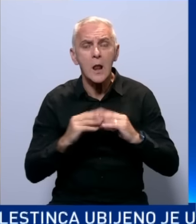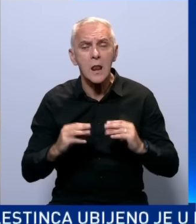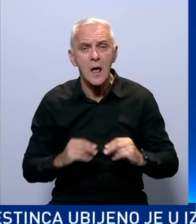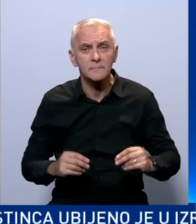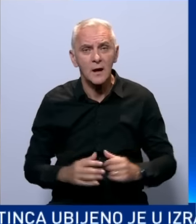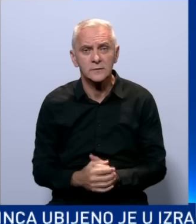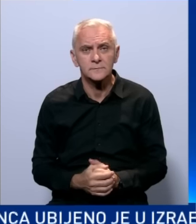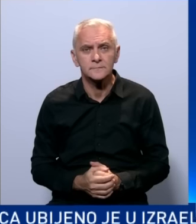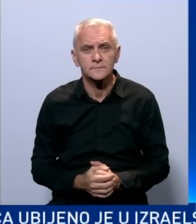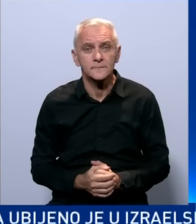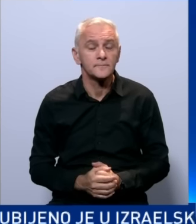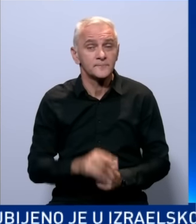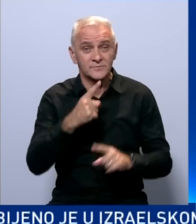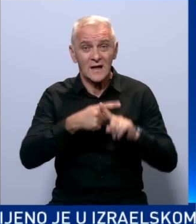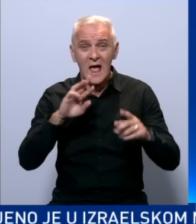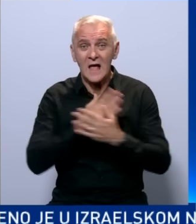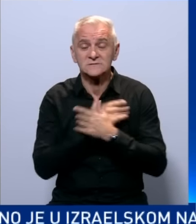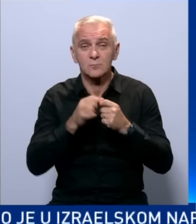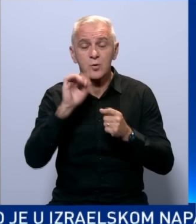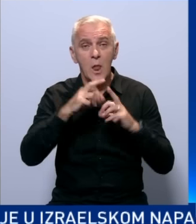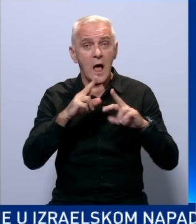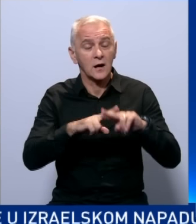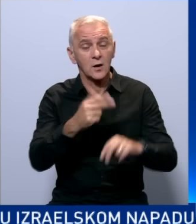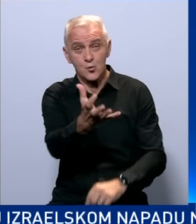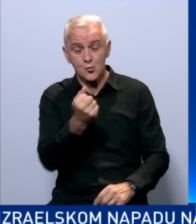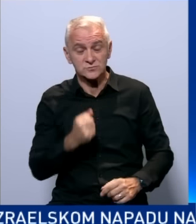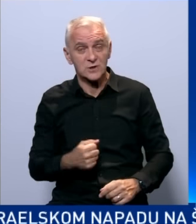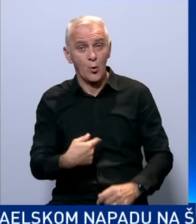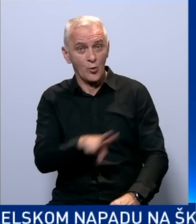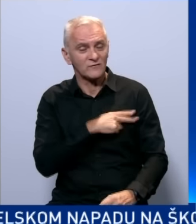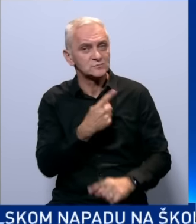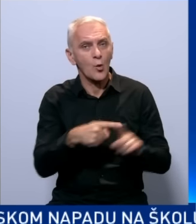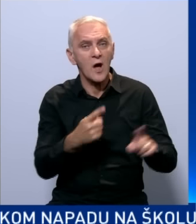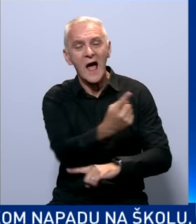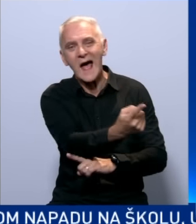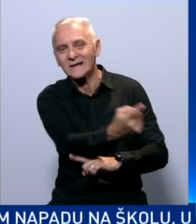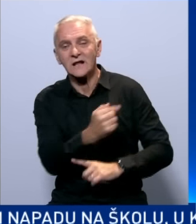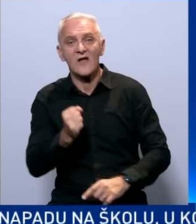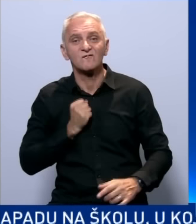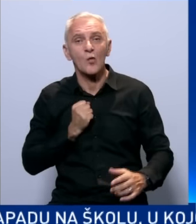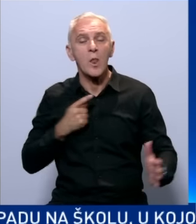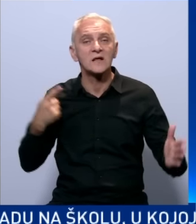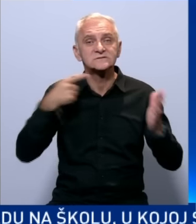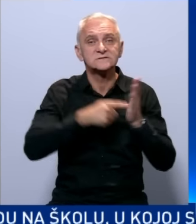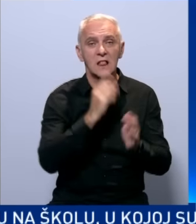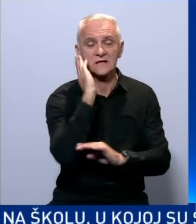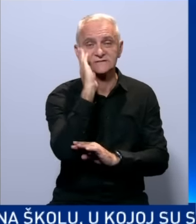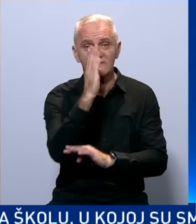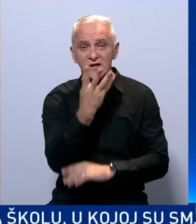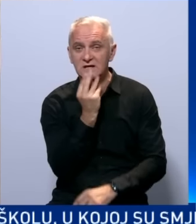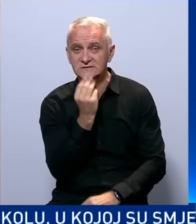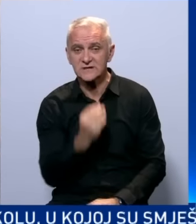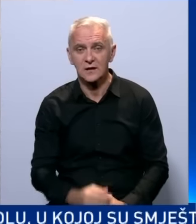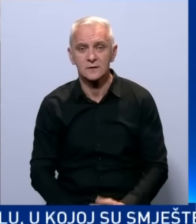godinu dana rata, dok je Hezbolah preuzeo odgovornost za raketne napade na vojne ciljeve na sjeveru Izraela.